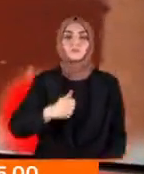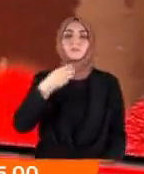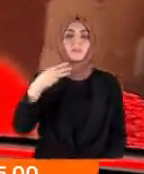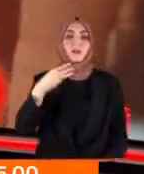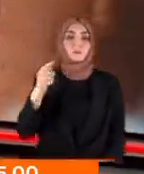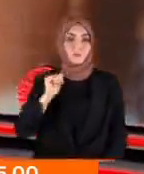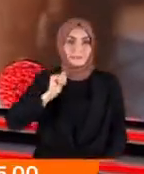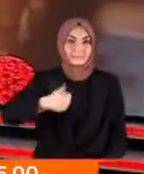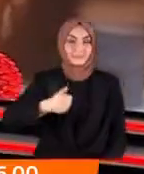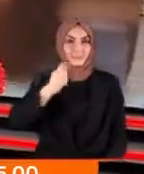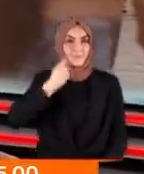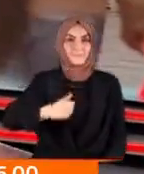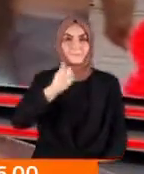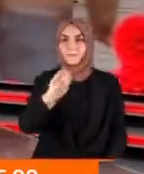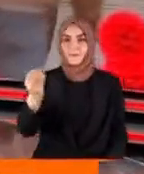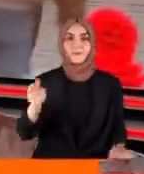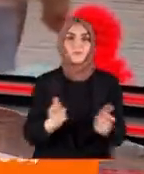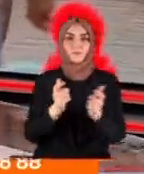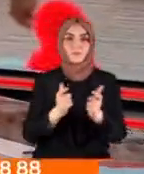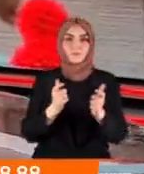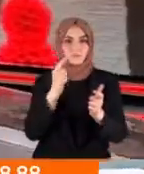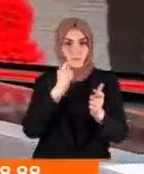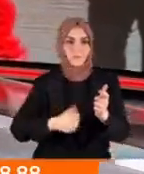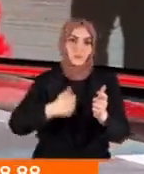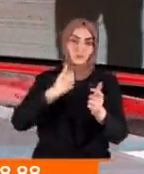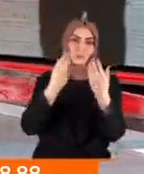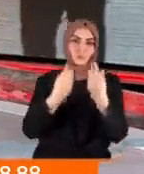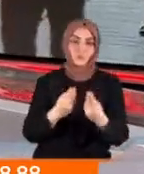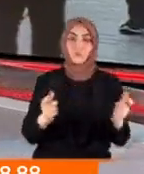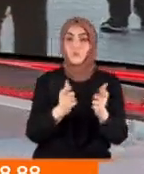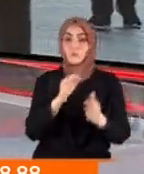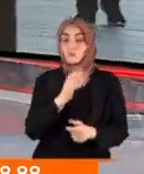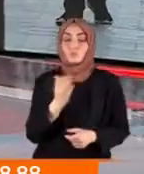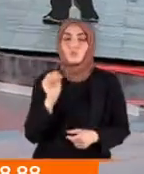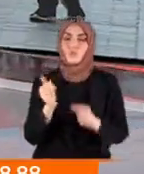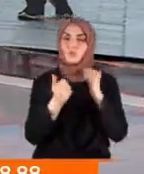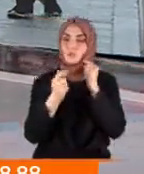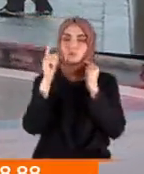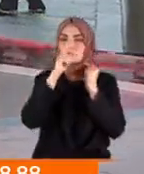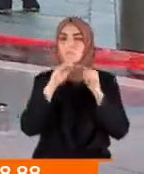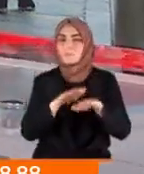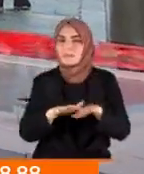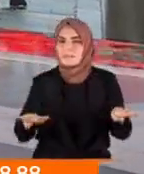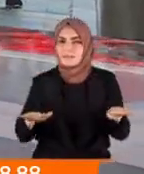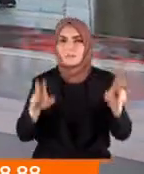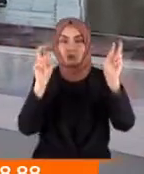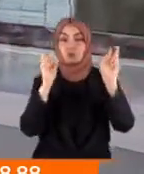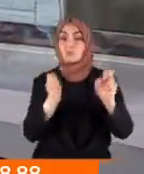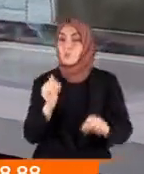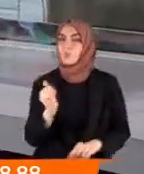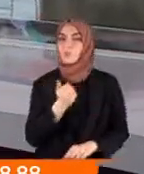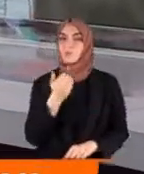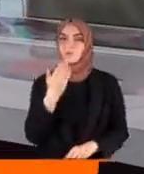Cumhurbaşkanı Erdoğan yarın kabine toplantısına başkanlık edecek. Toplantı çok önemli çünkü masadaki başlıklar çok kritik. Gözler